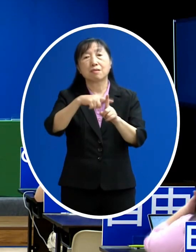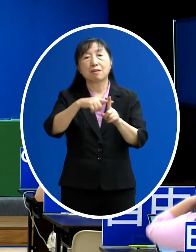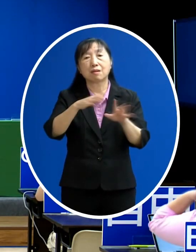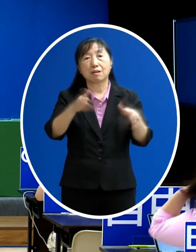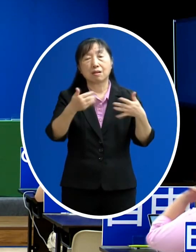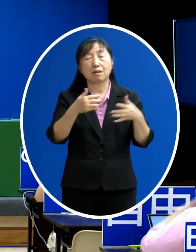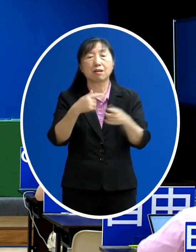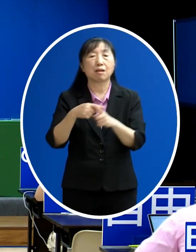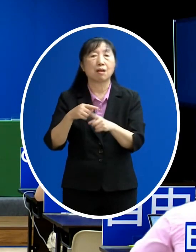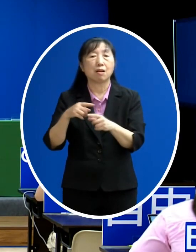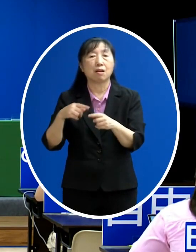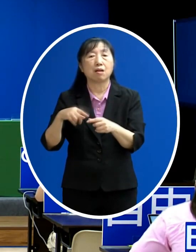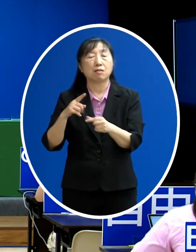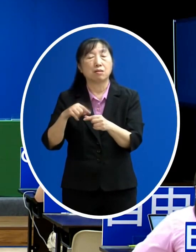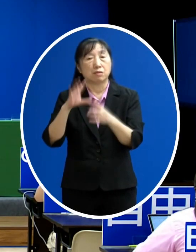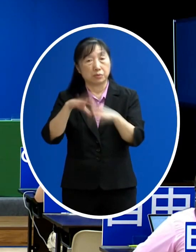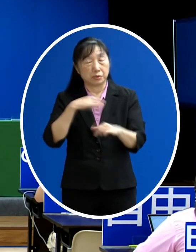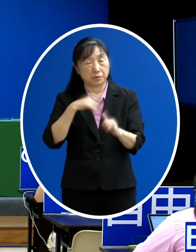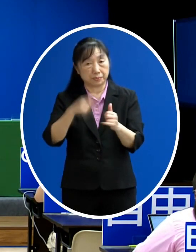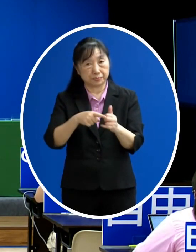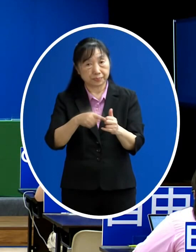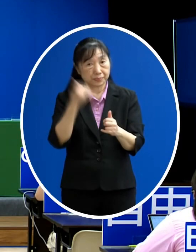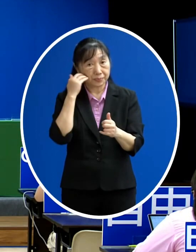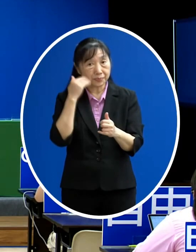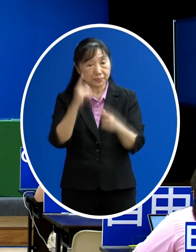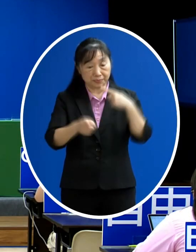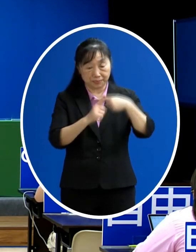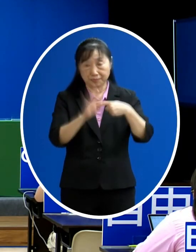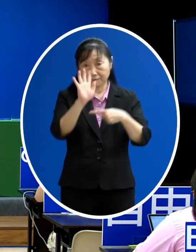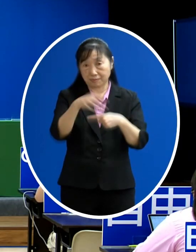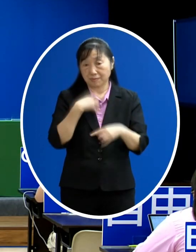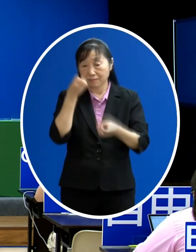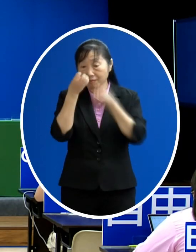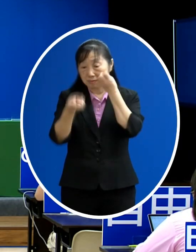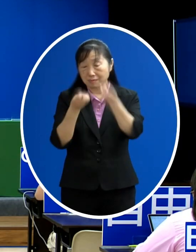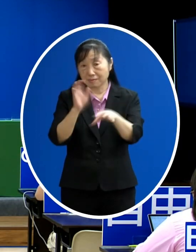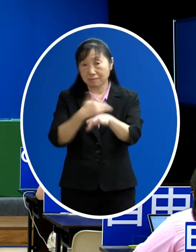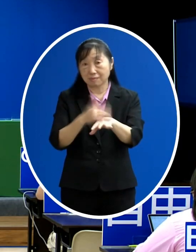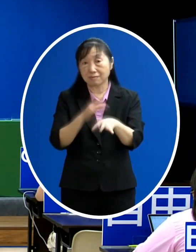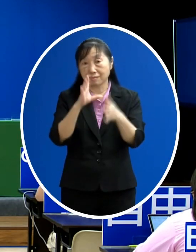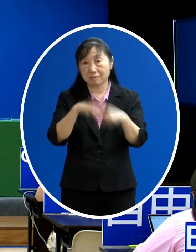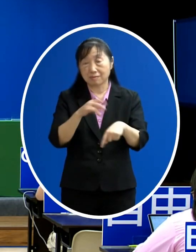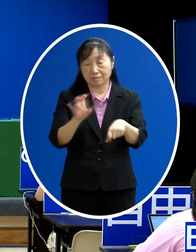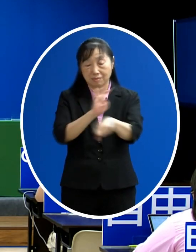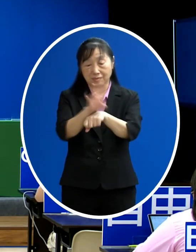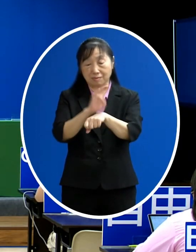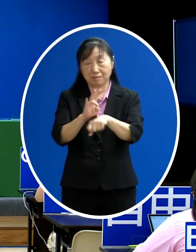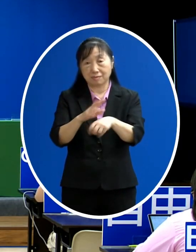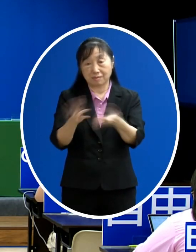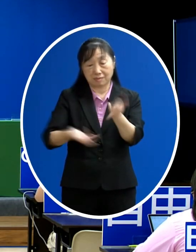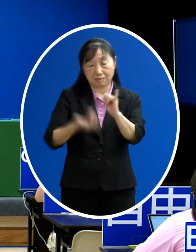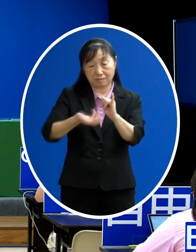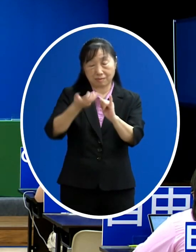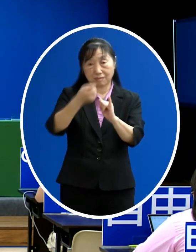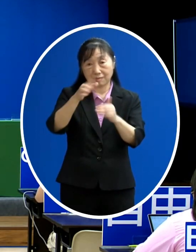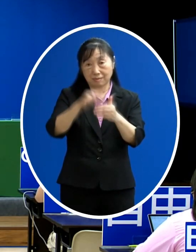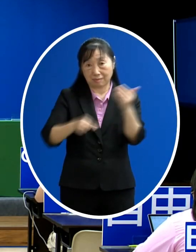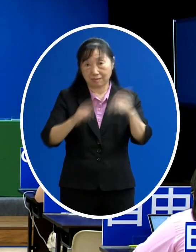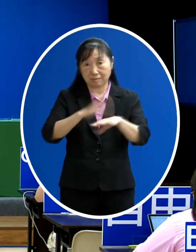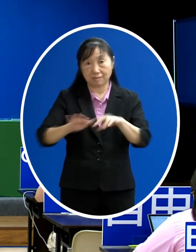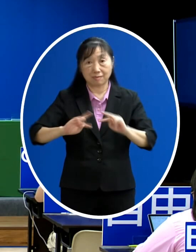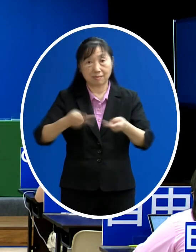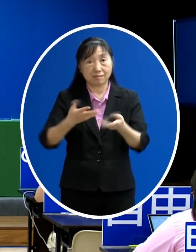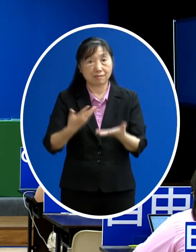确诊者死亡之后不会有飞沫传染的风险，是否会调整这个24小时内强制火化的规定？谢